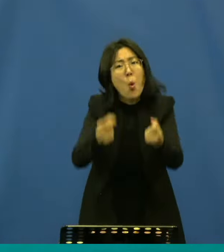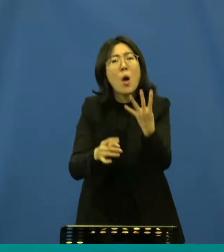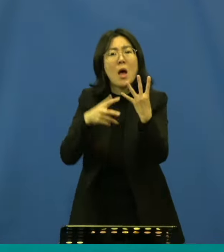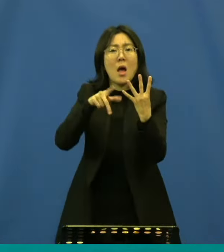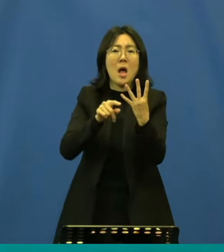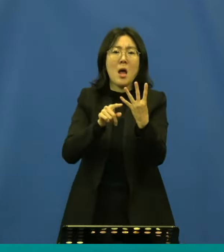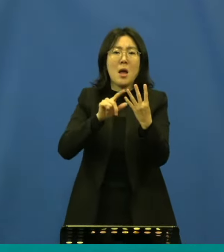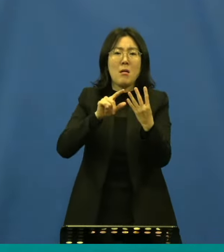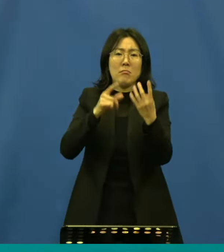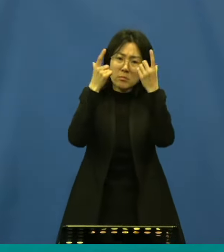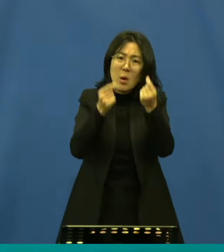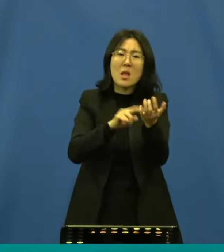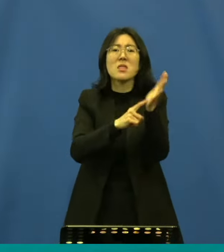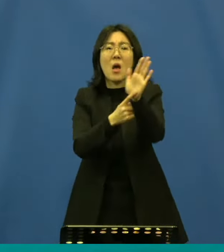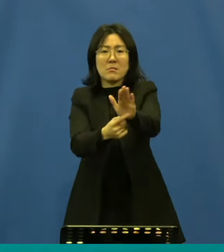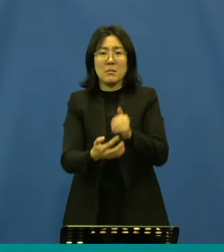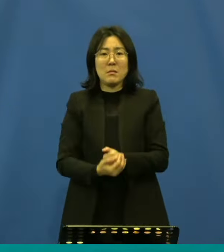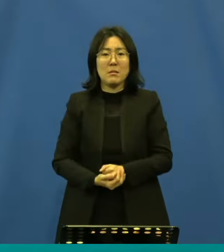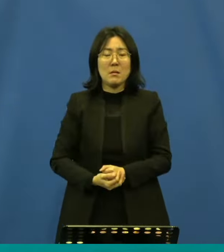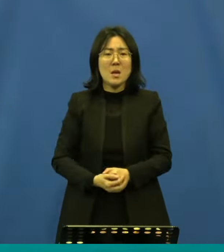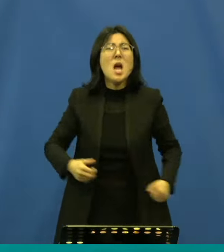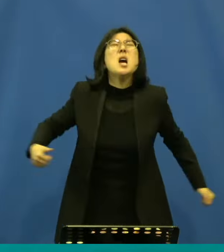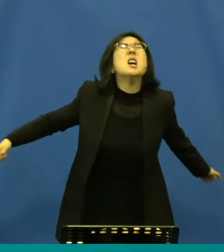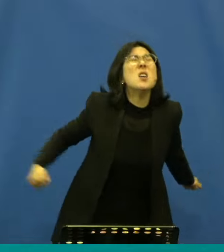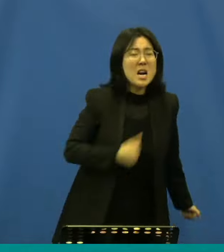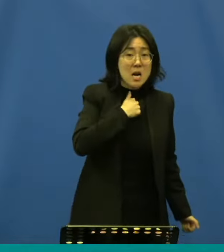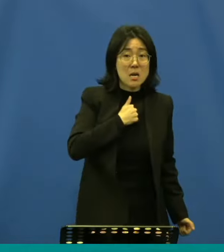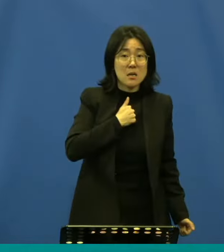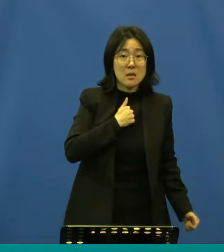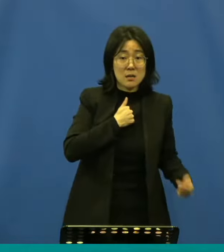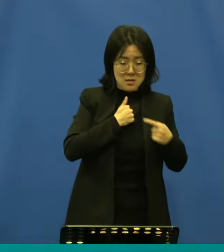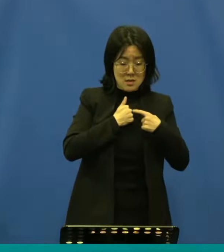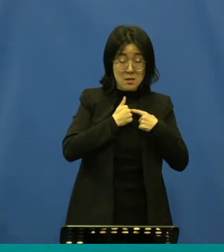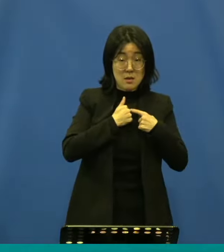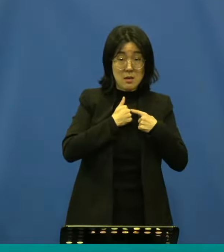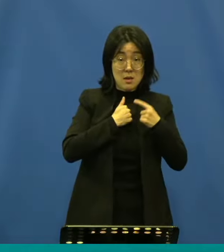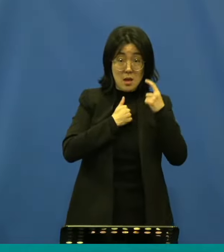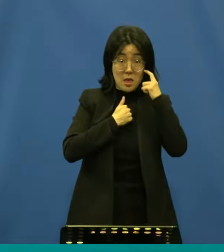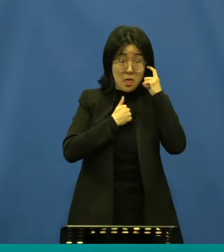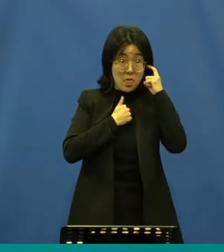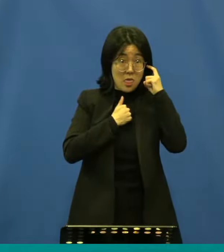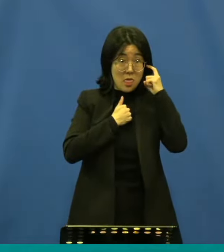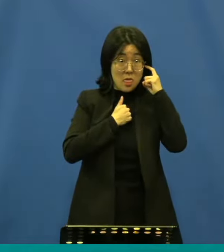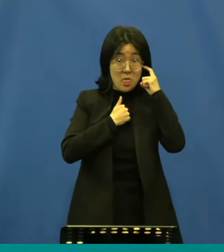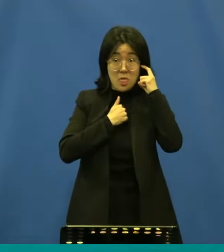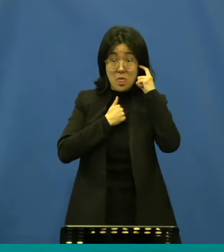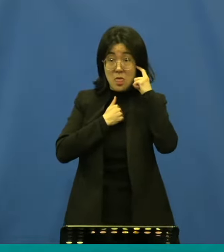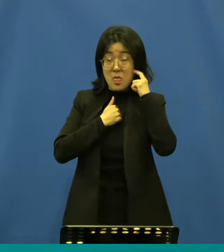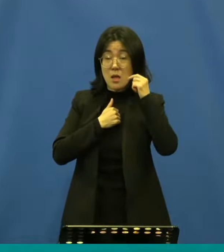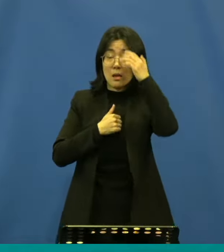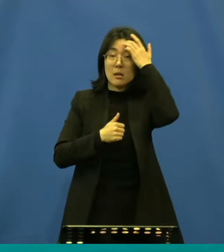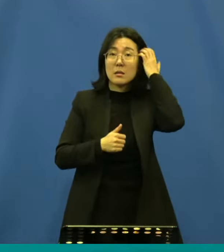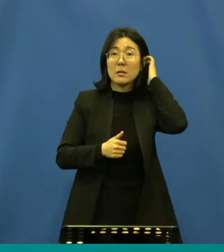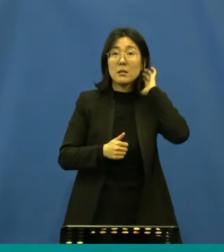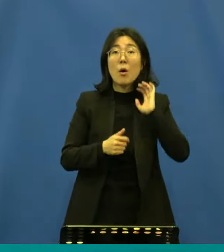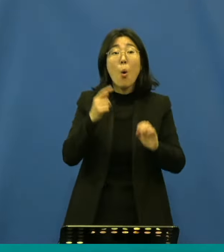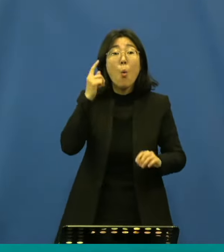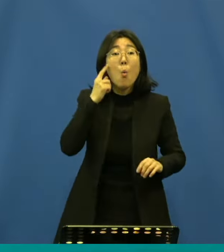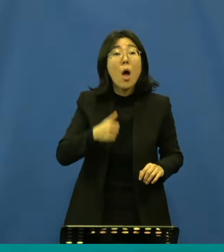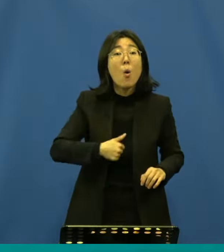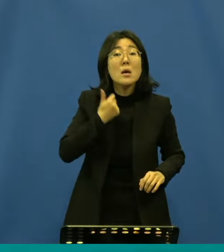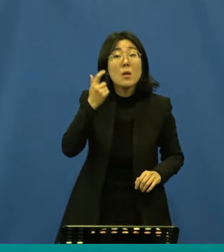누가 그로 하여금 화를 내게 만들었는가? 그 요나의 분노는 어디를 향해 있는가? 이